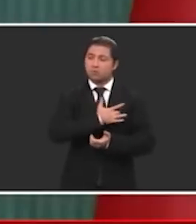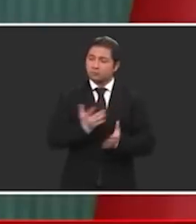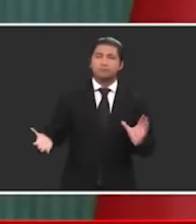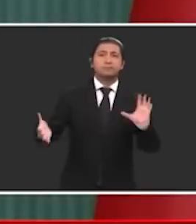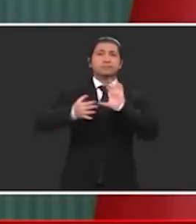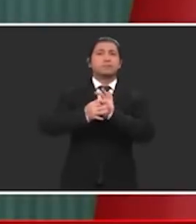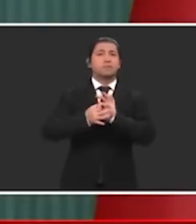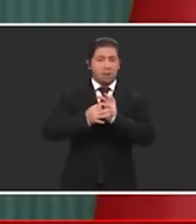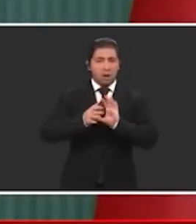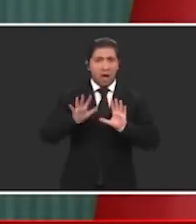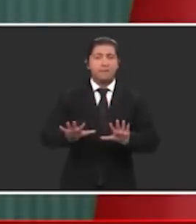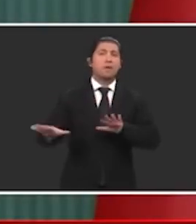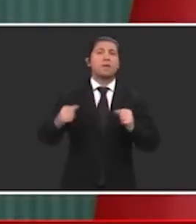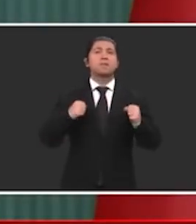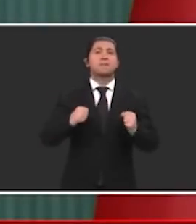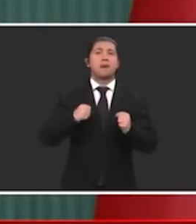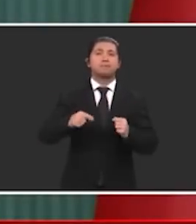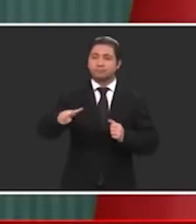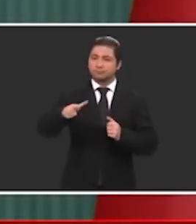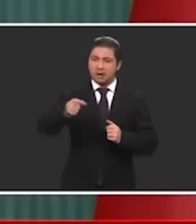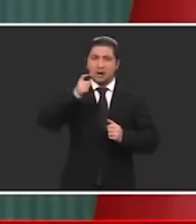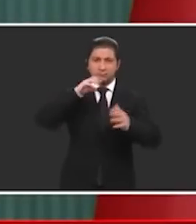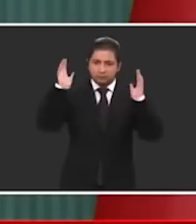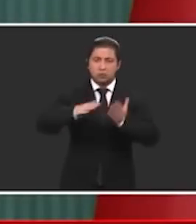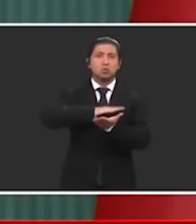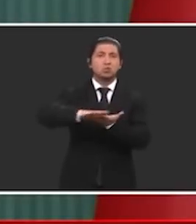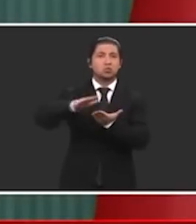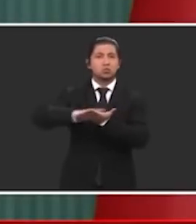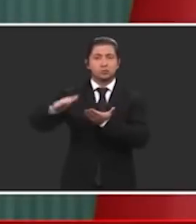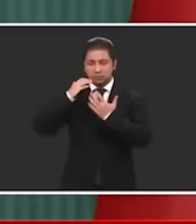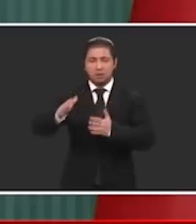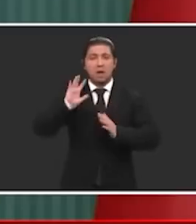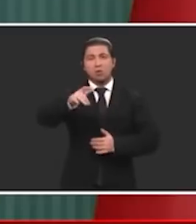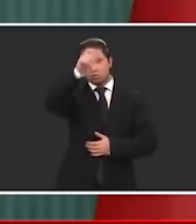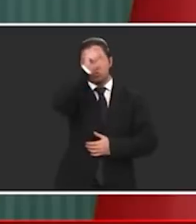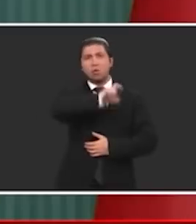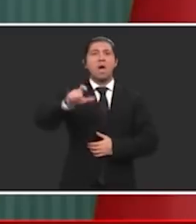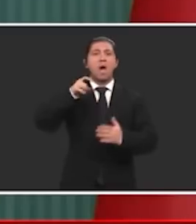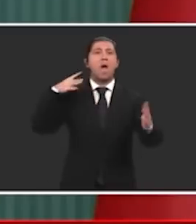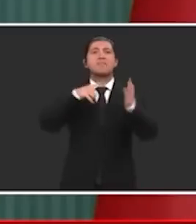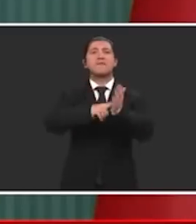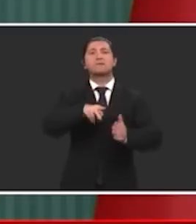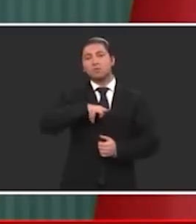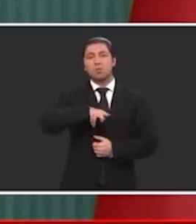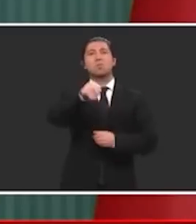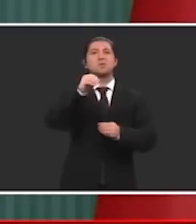vererek hem depremin yaralarını saracak hem de Türkiye'yi hedefleriyle